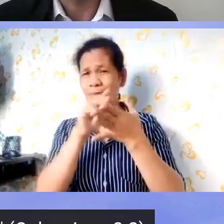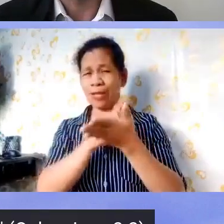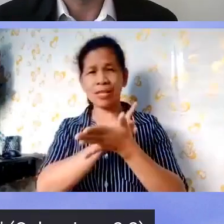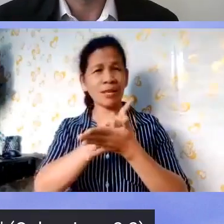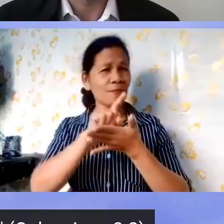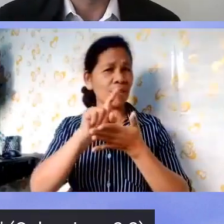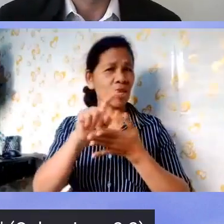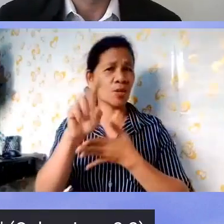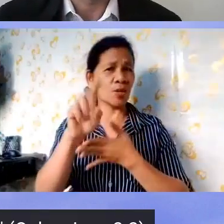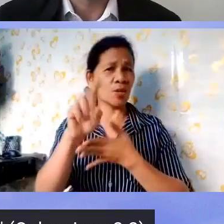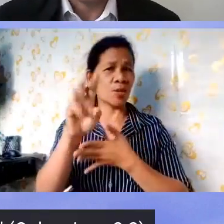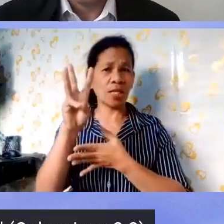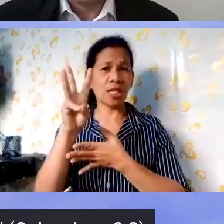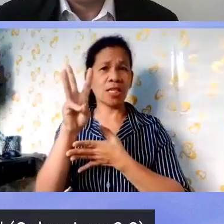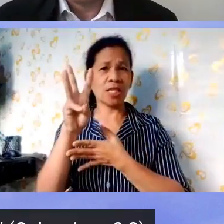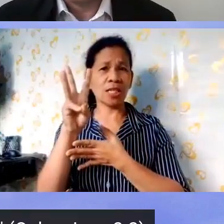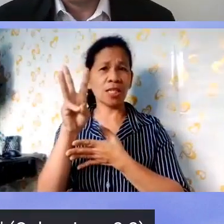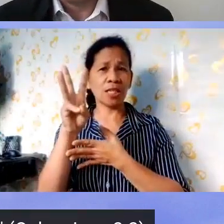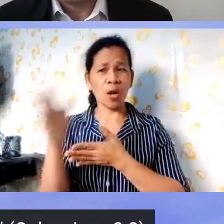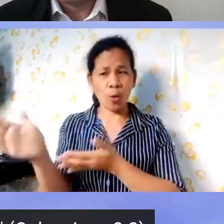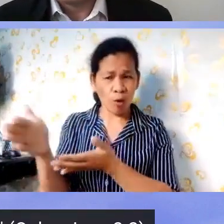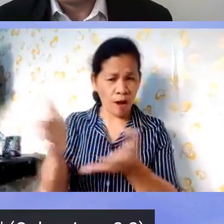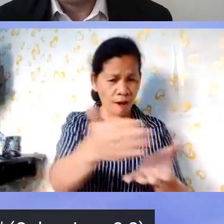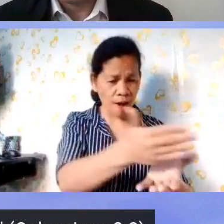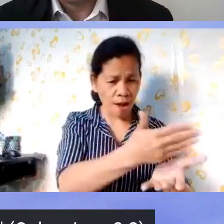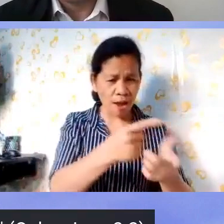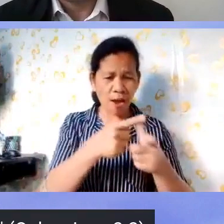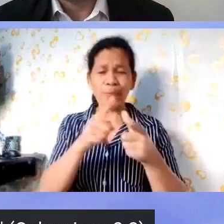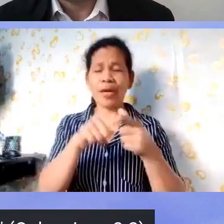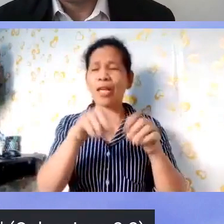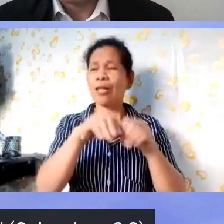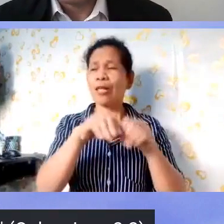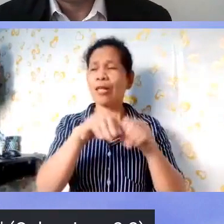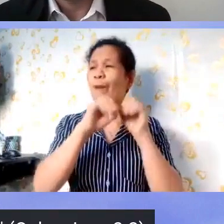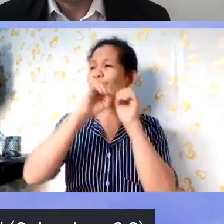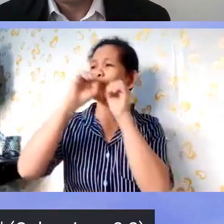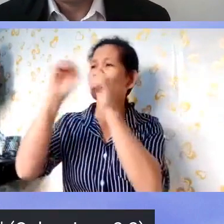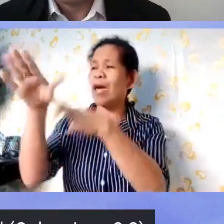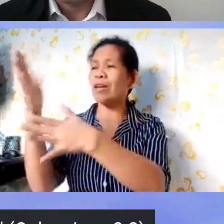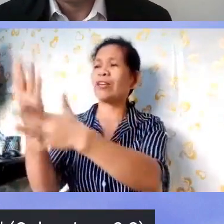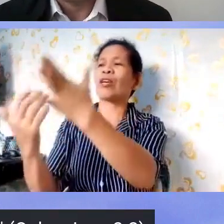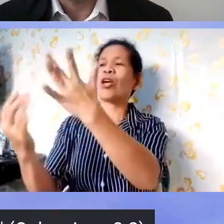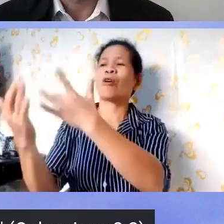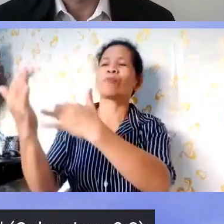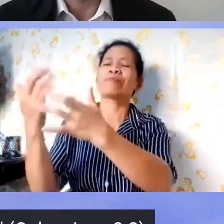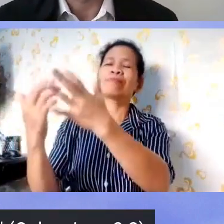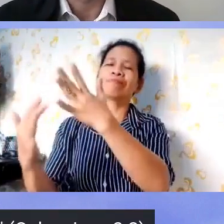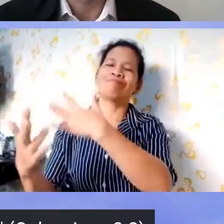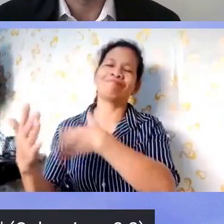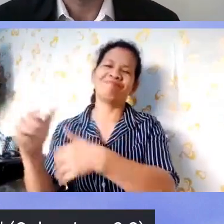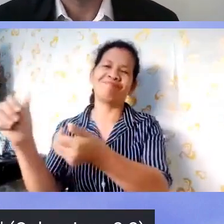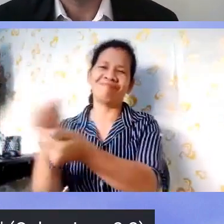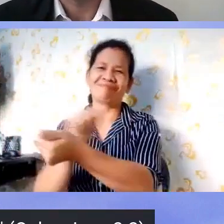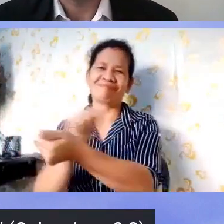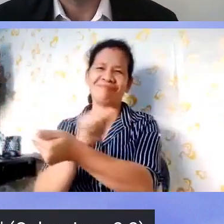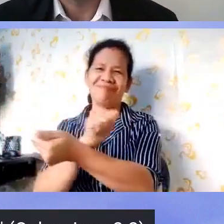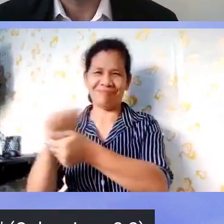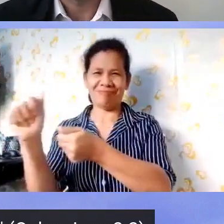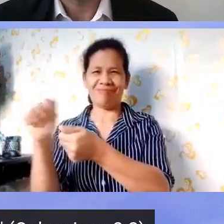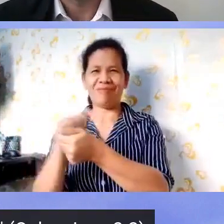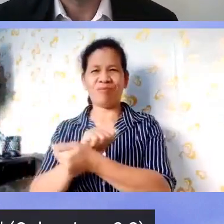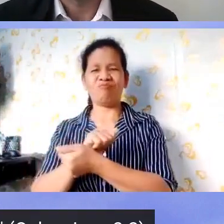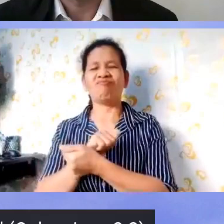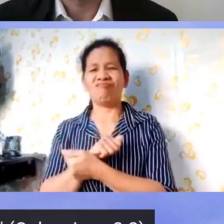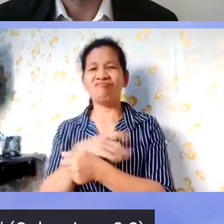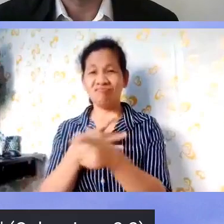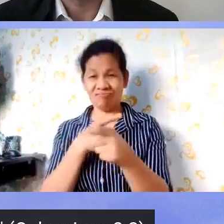ititipunin at ihahagi sa apoy at masusunog. So, yun ang kahihinat na natin, mga minamahal na